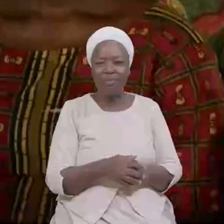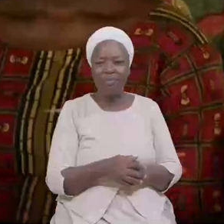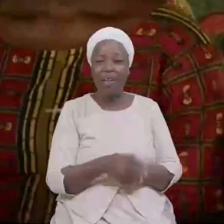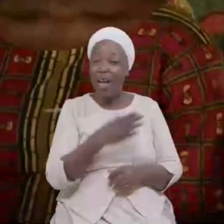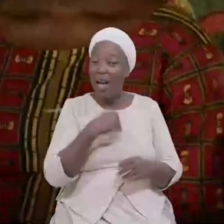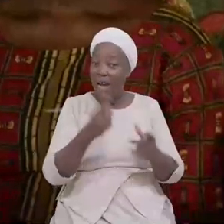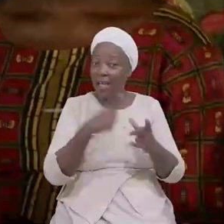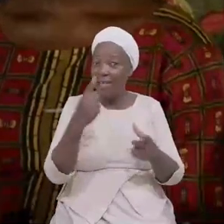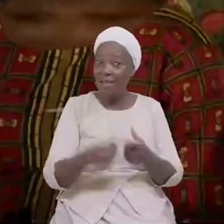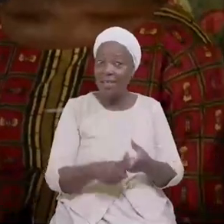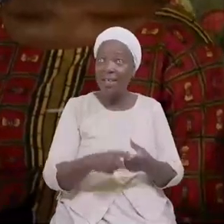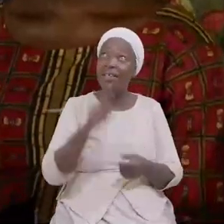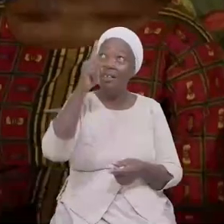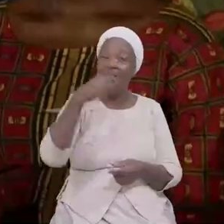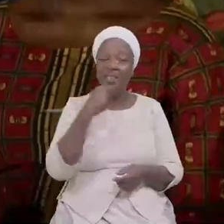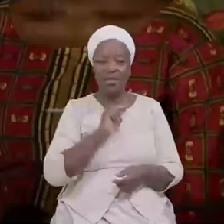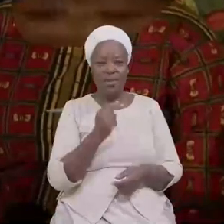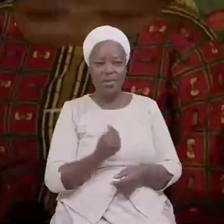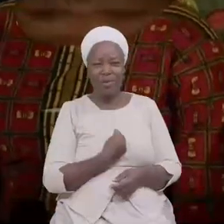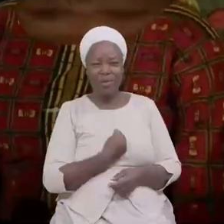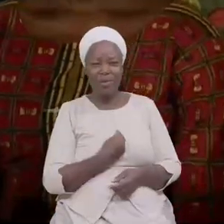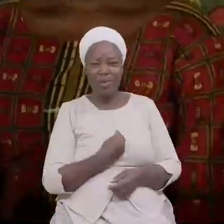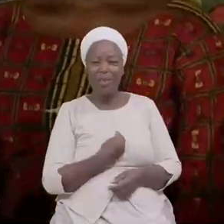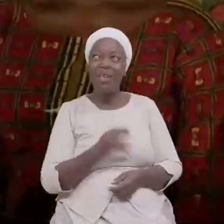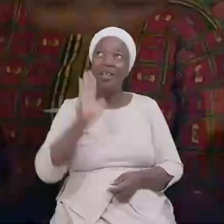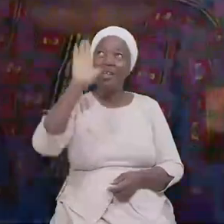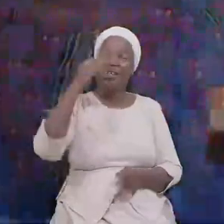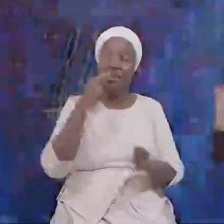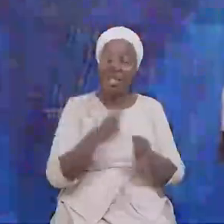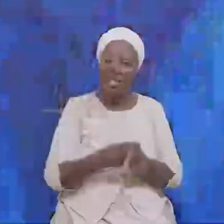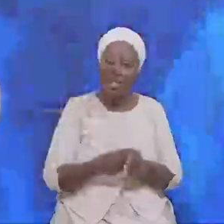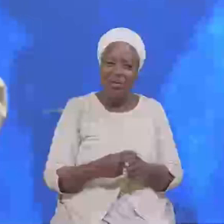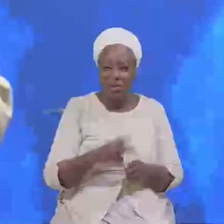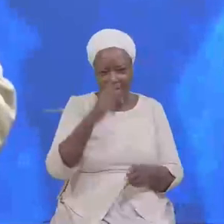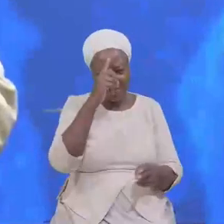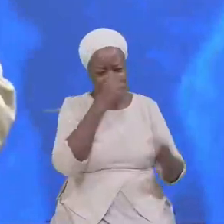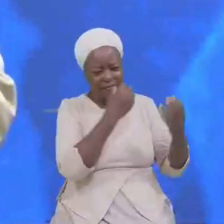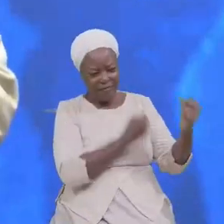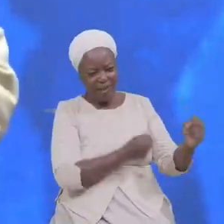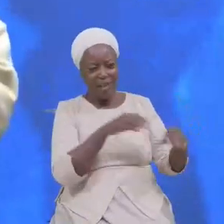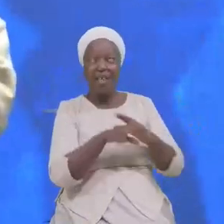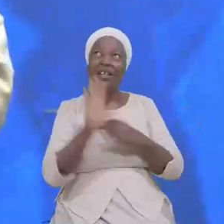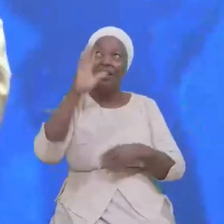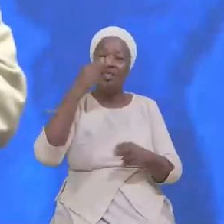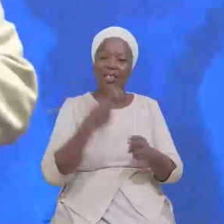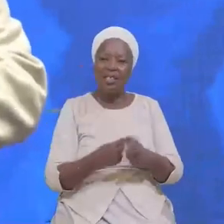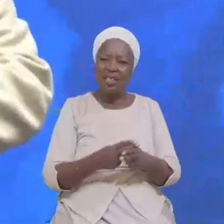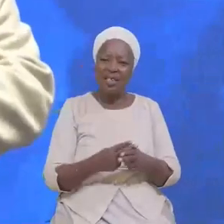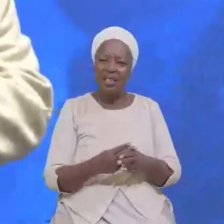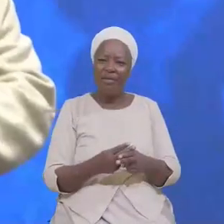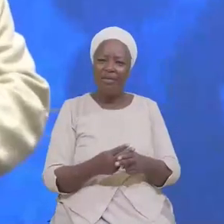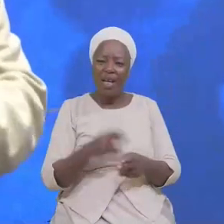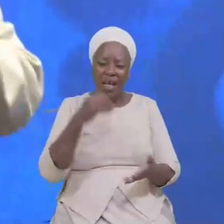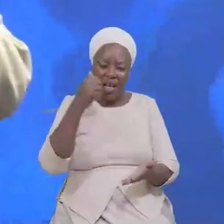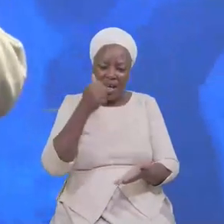Alors, il nous dit son nom, la foi en son nom, amène